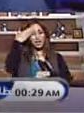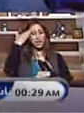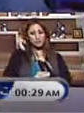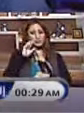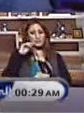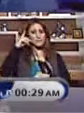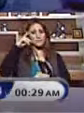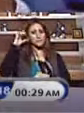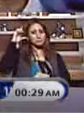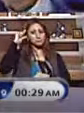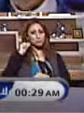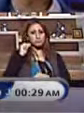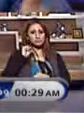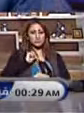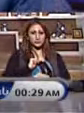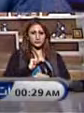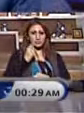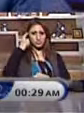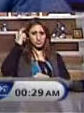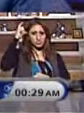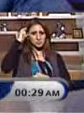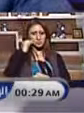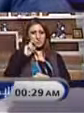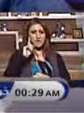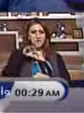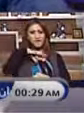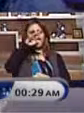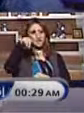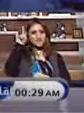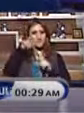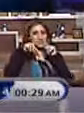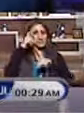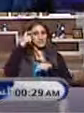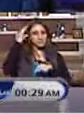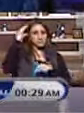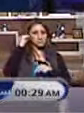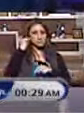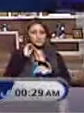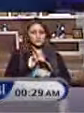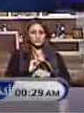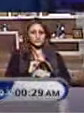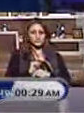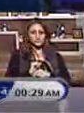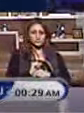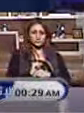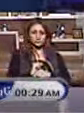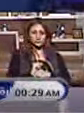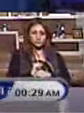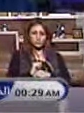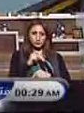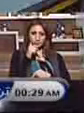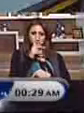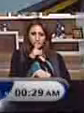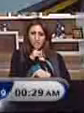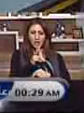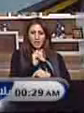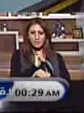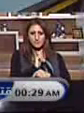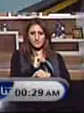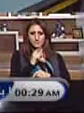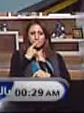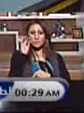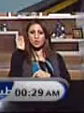التخلف او جرثومه التخلف الحضاري الذي نحن فيه ووجهنا كل يعني كلامنا وكل نصائحنا لهذا